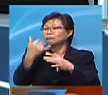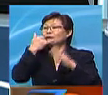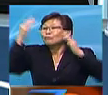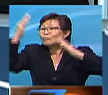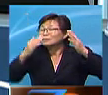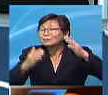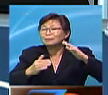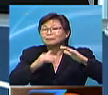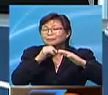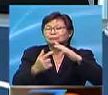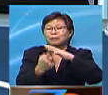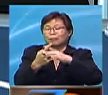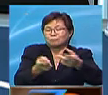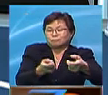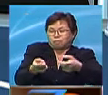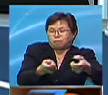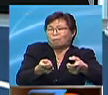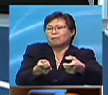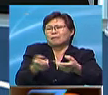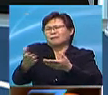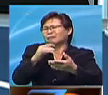sahaja yang memonopoli perkhidmatan